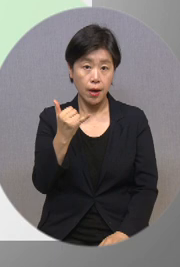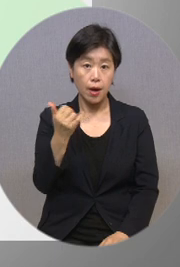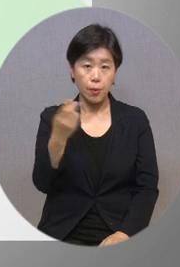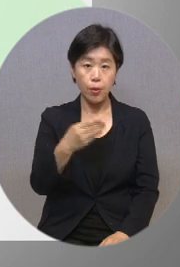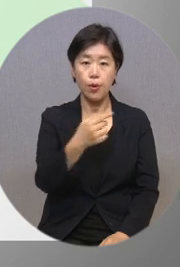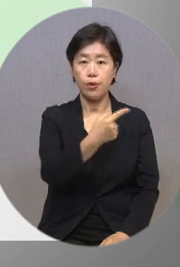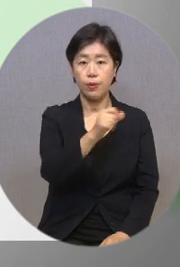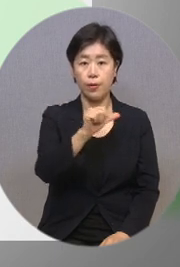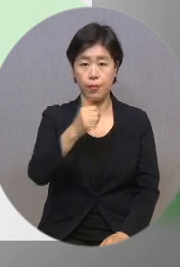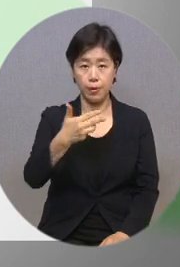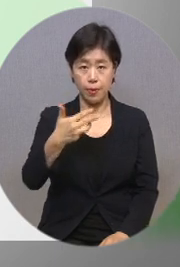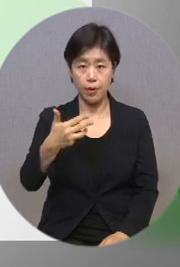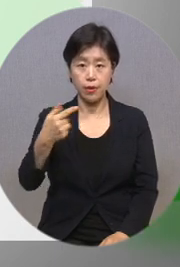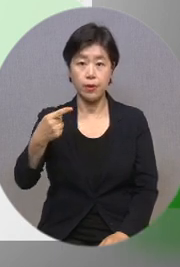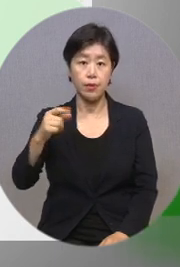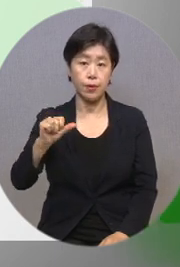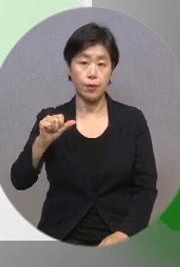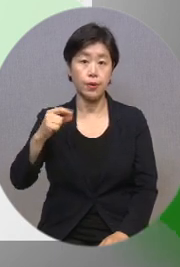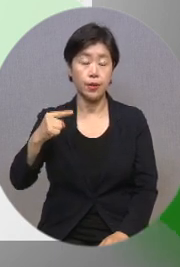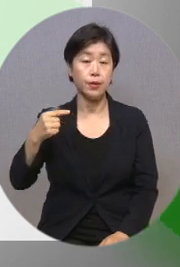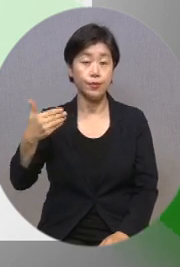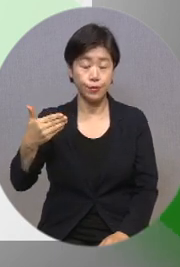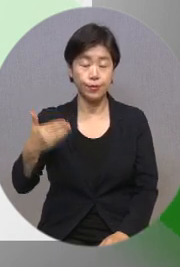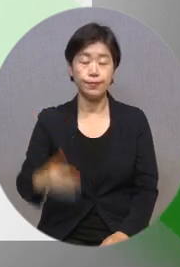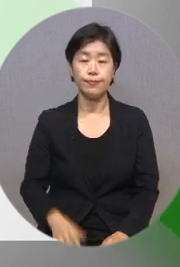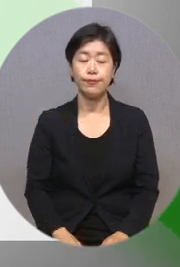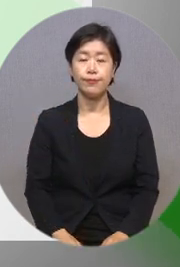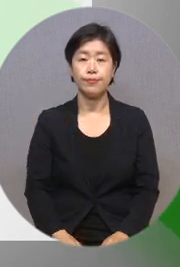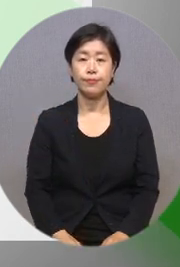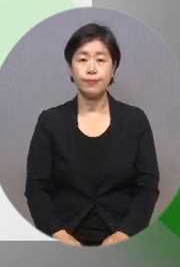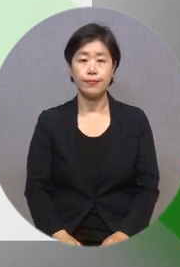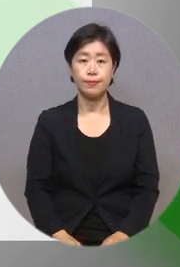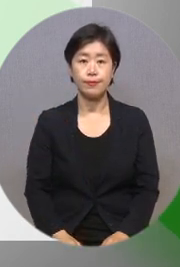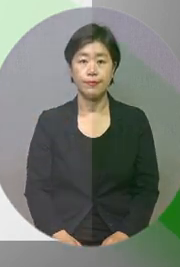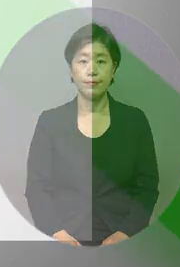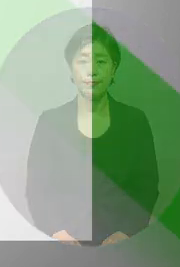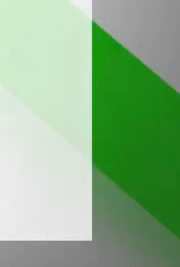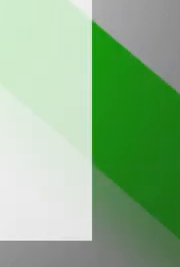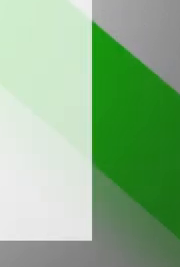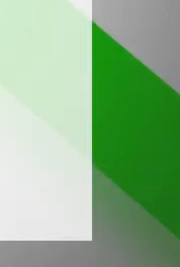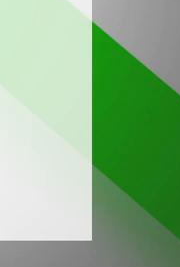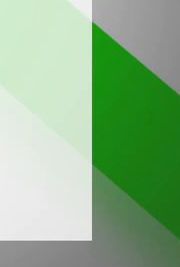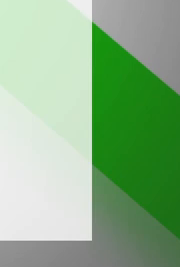없이 1588-1519로 전화해서 각 담당지사에 문의하시기 바랍니다.